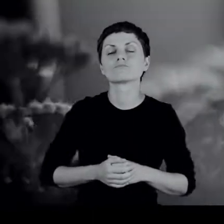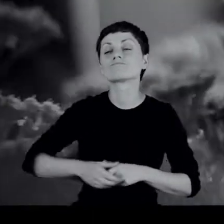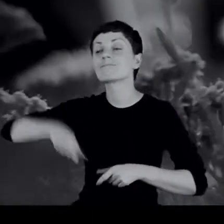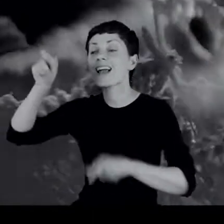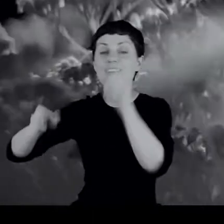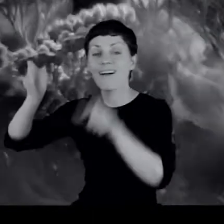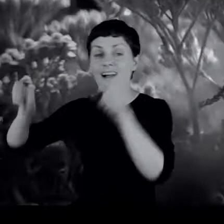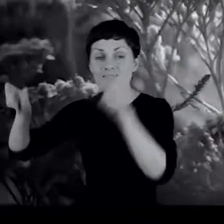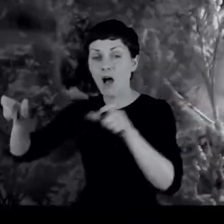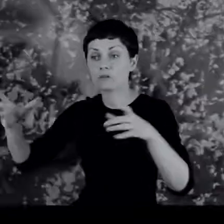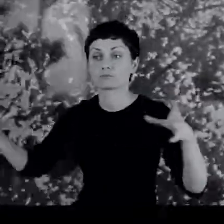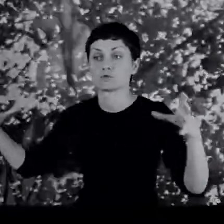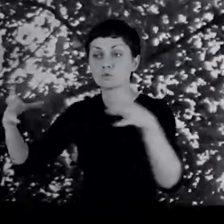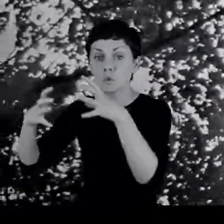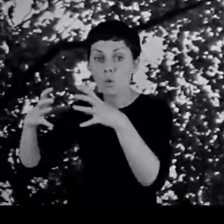ze zbioru